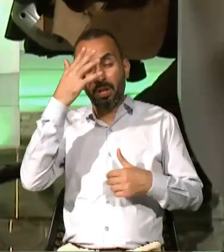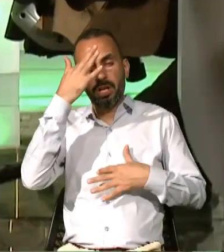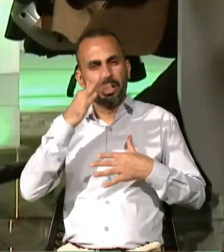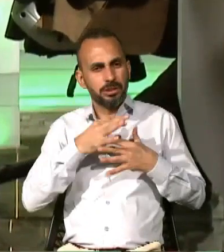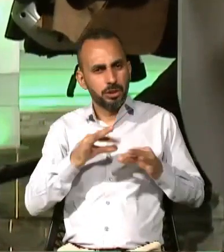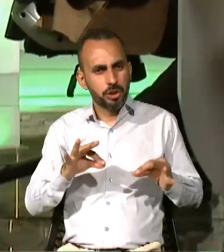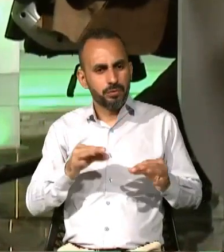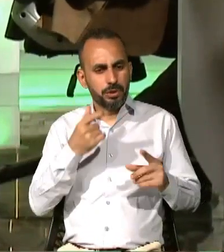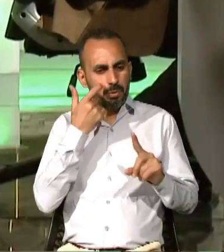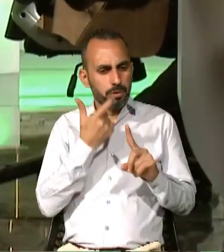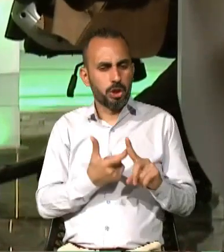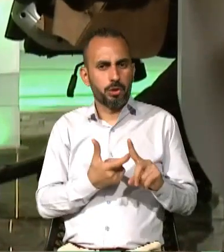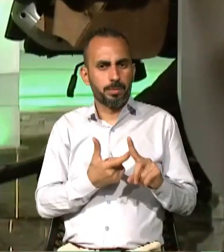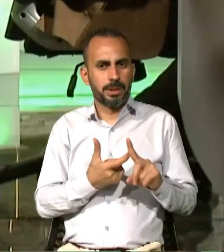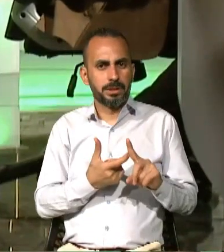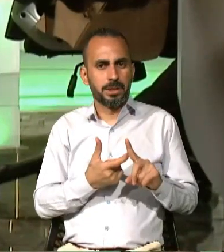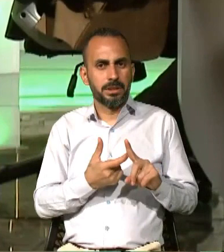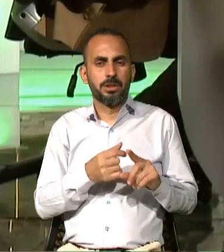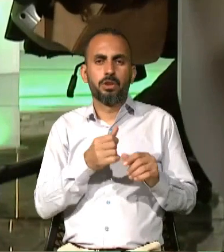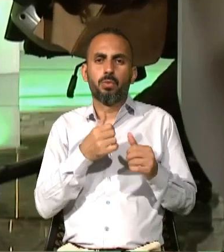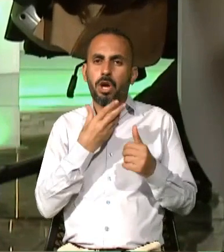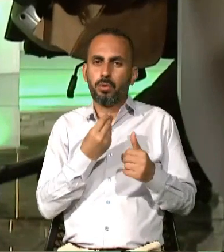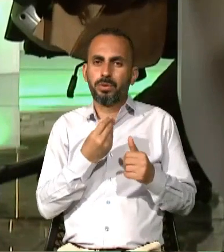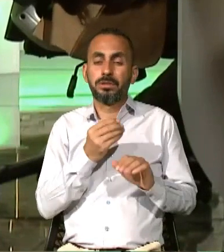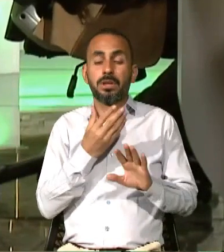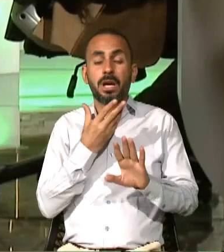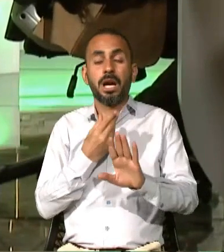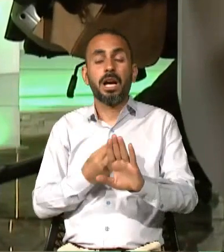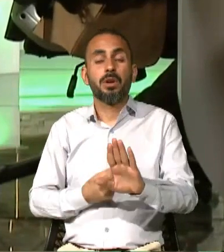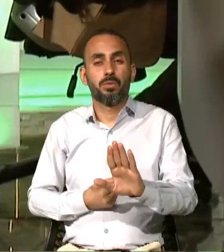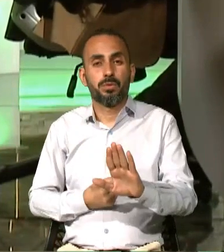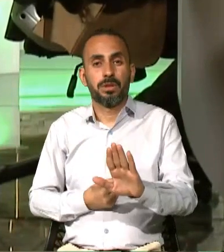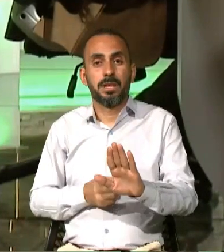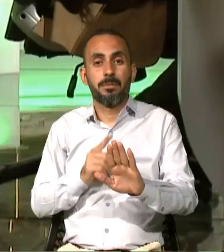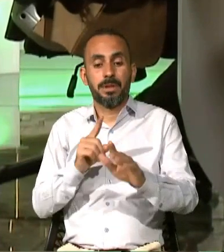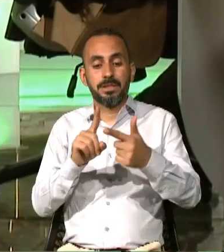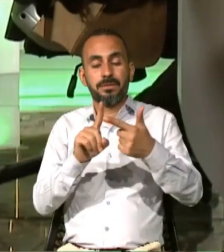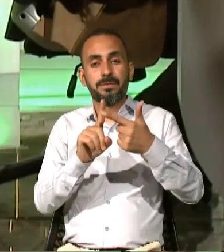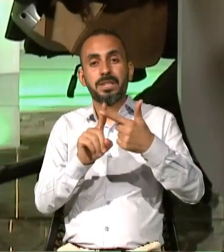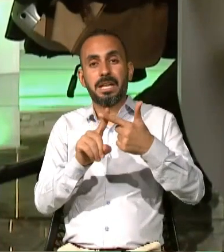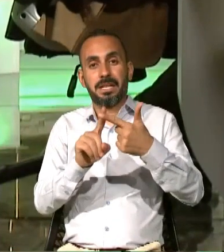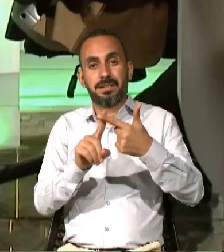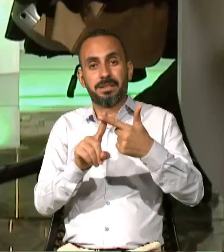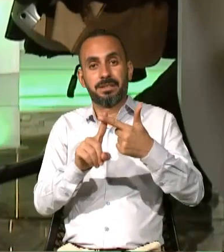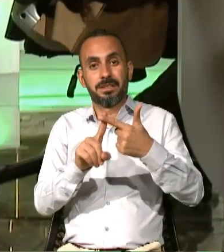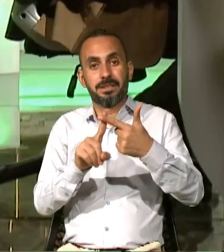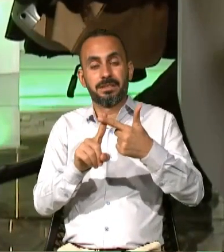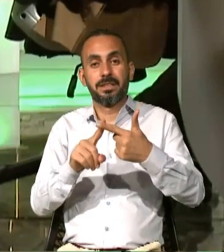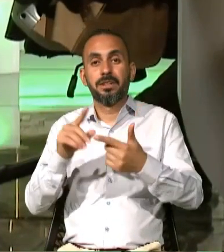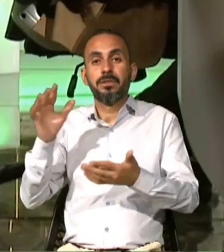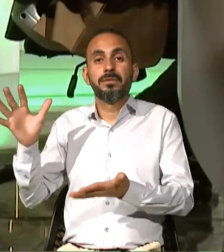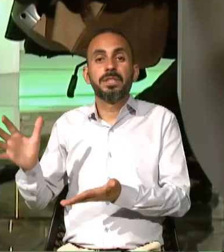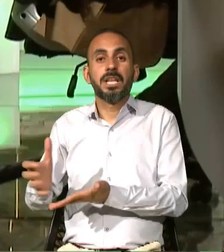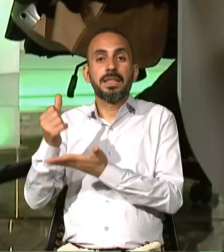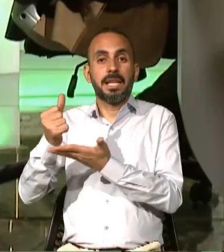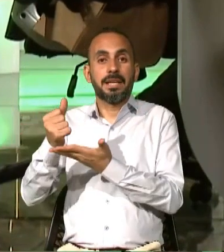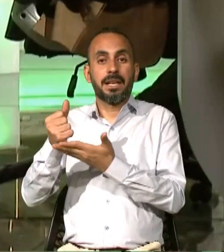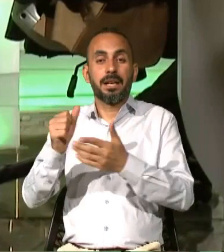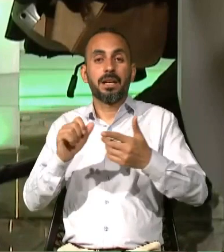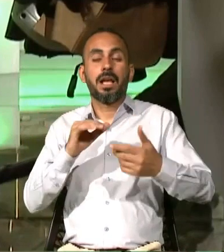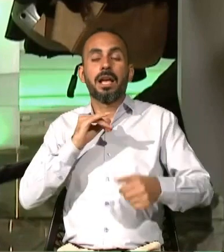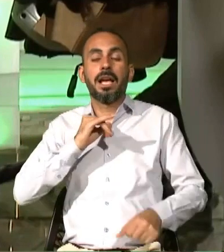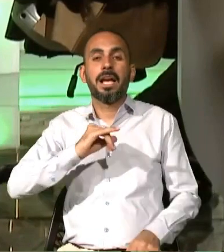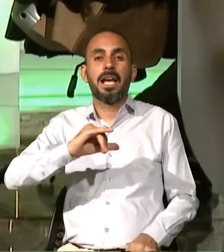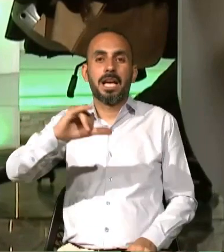قصده لينا طبعًا. بس احنا اتحبسنا في الحتة دي. لا احنا عايزين نقول في نجاة تقترب أبدية، ان مجيء المسيح اللي